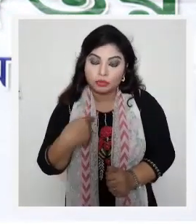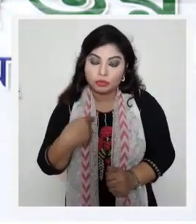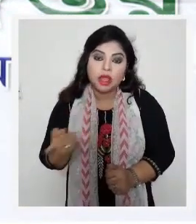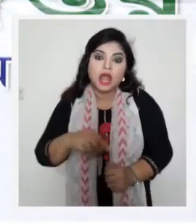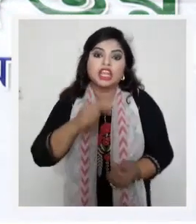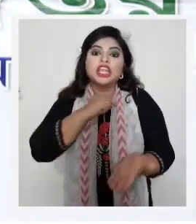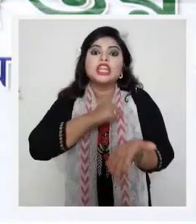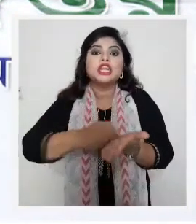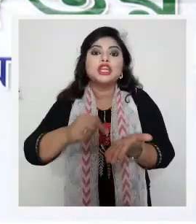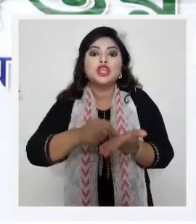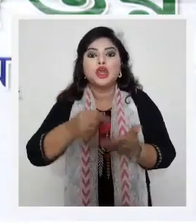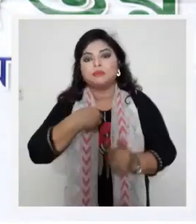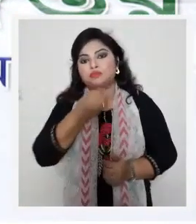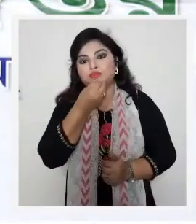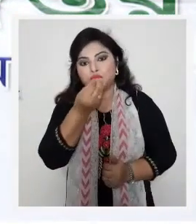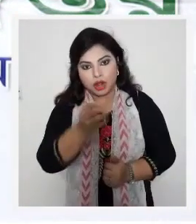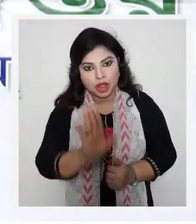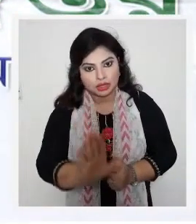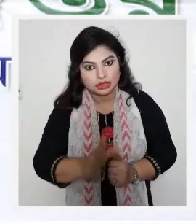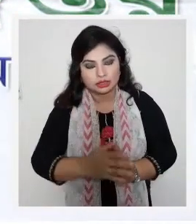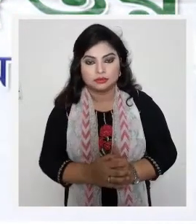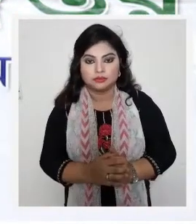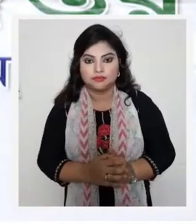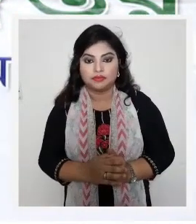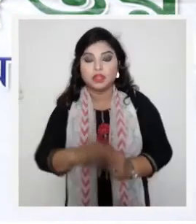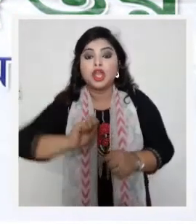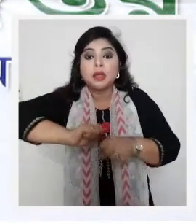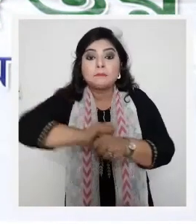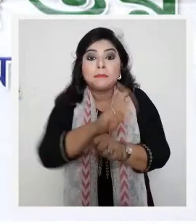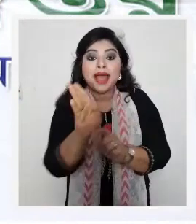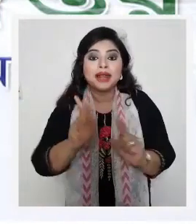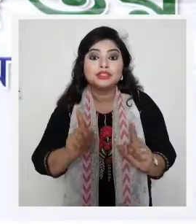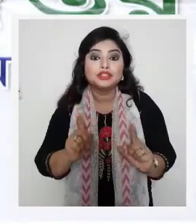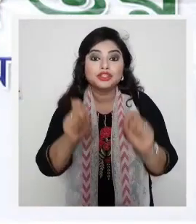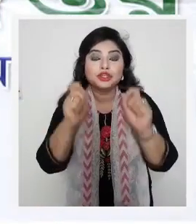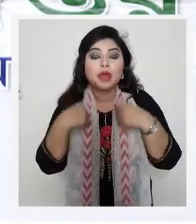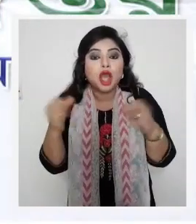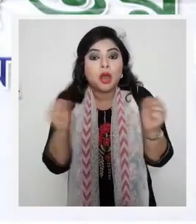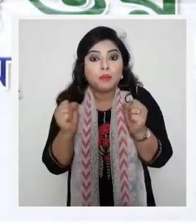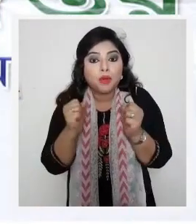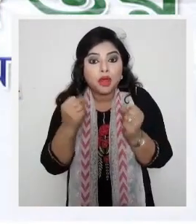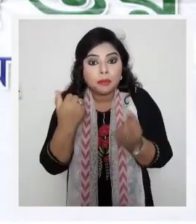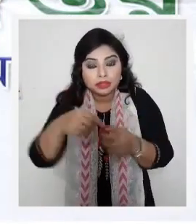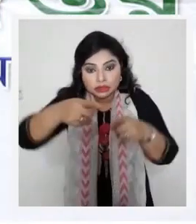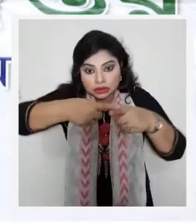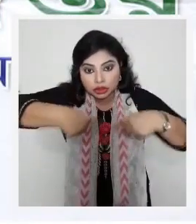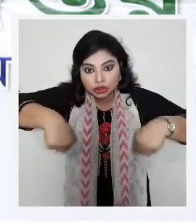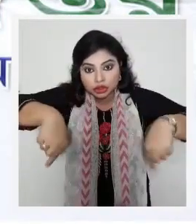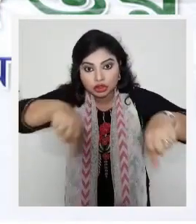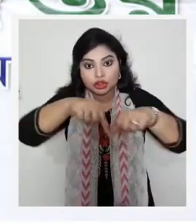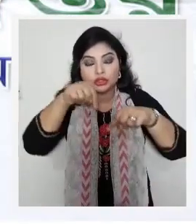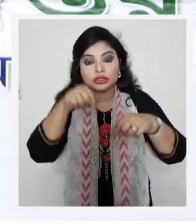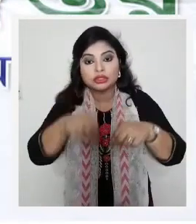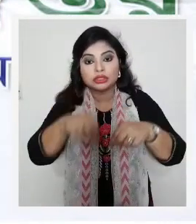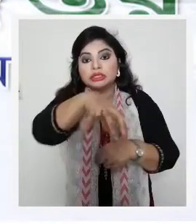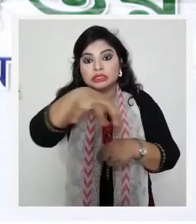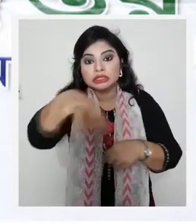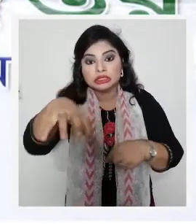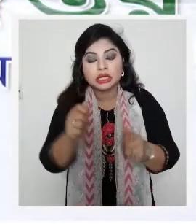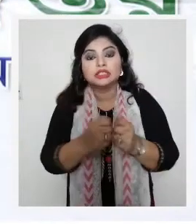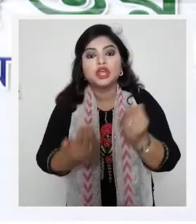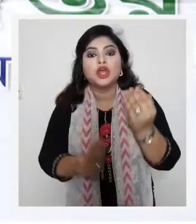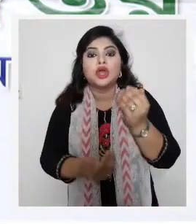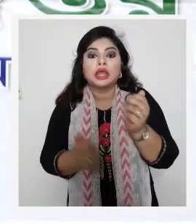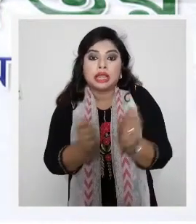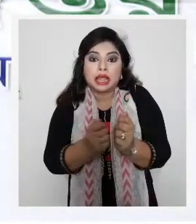প্রতিনিয়তই গাইডলাইন বা নির্দেশিকা তৈরি করছে স্বাস্থ্য অধিদপ্তর। বর্তমানে আরও একটি গাইডলাইন সংযুক্তিত হয়েছে,